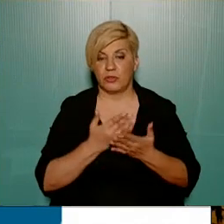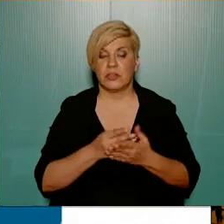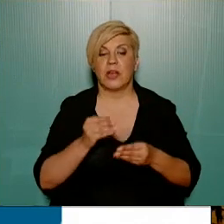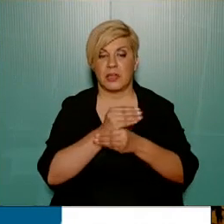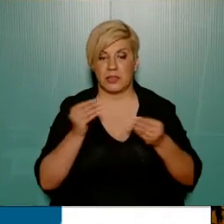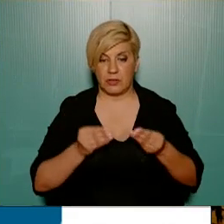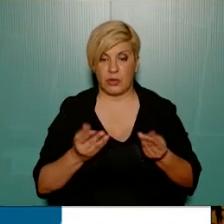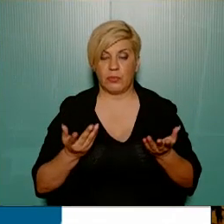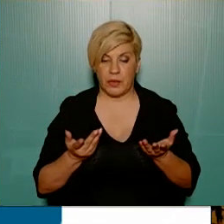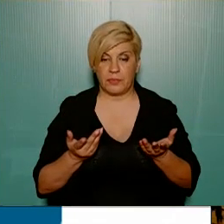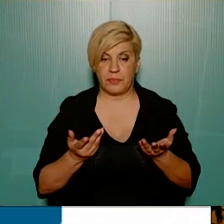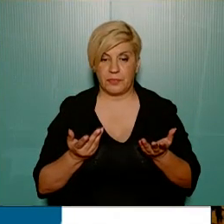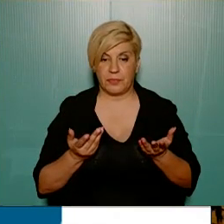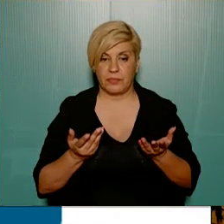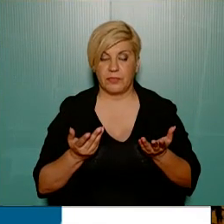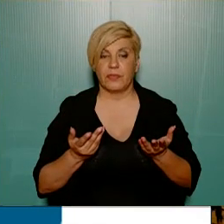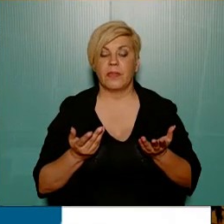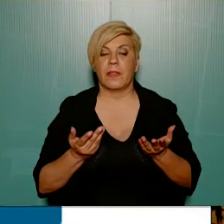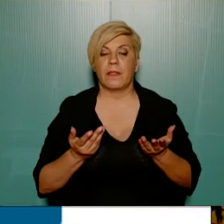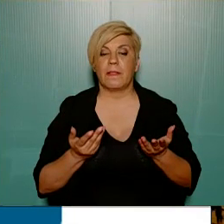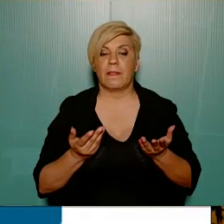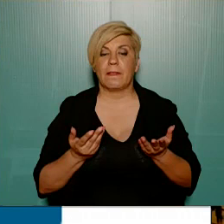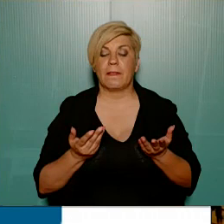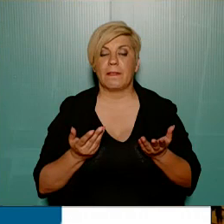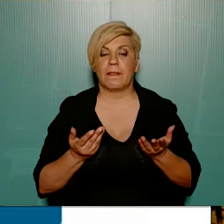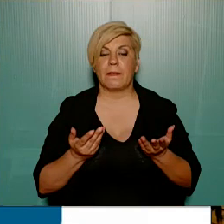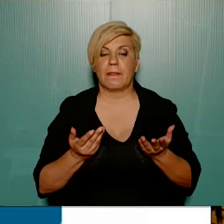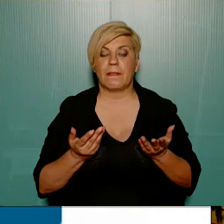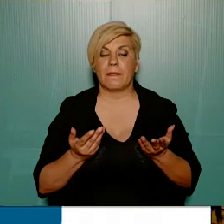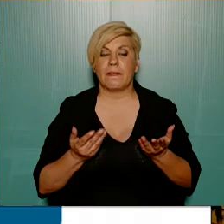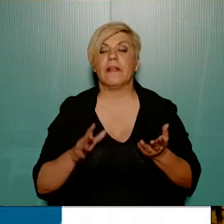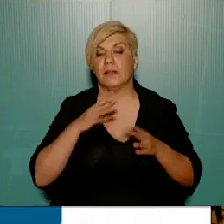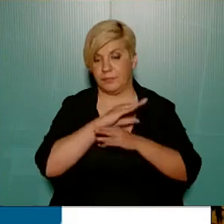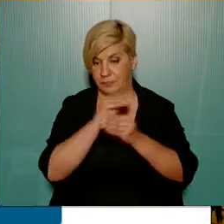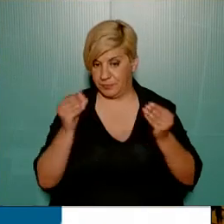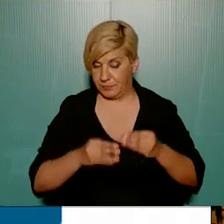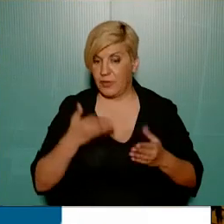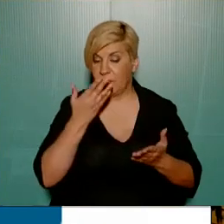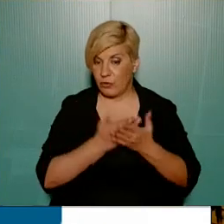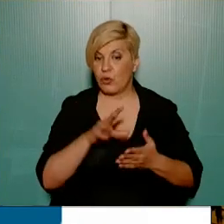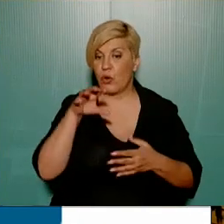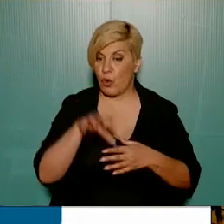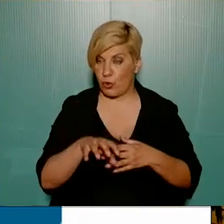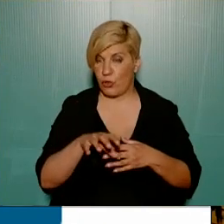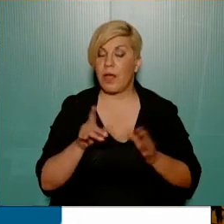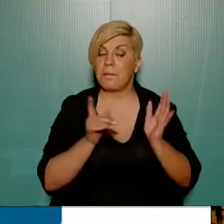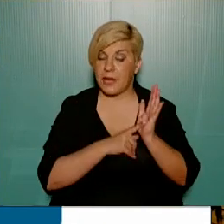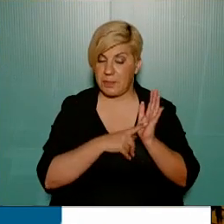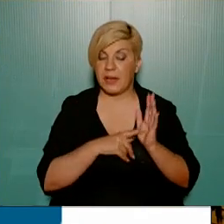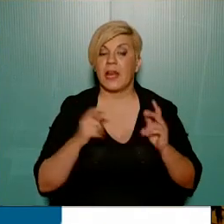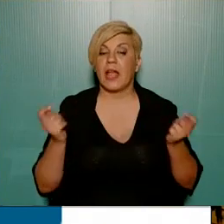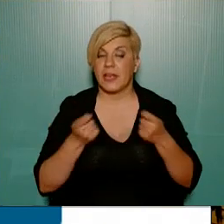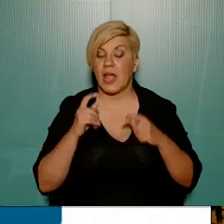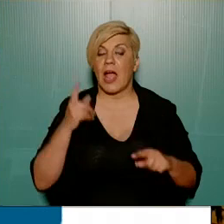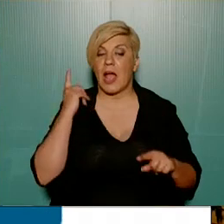καταλήγω είναι, τελειώσαν έτσι αυτή είναι, για να καταλήγω, σε αυτό το χώρο θα πρέπει να γίνει